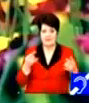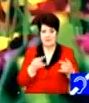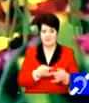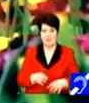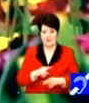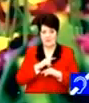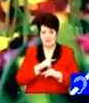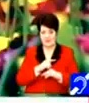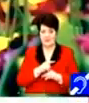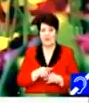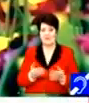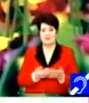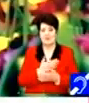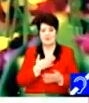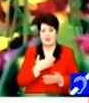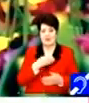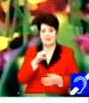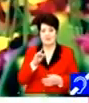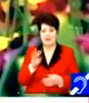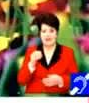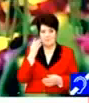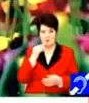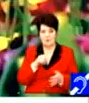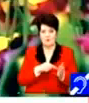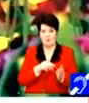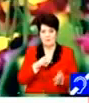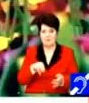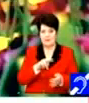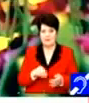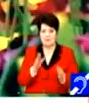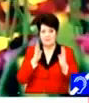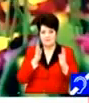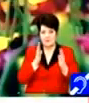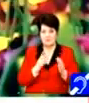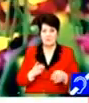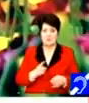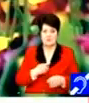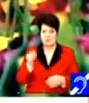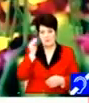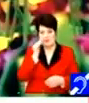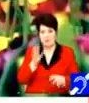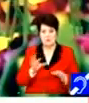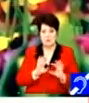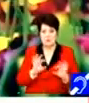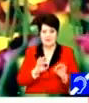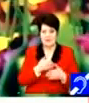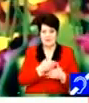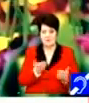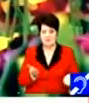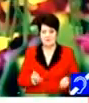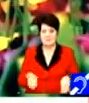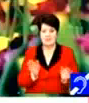Telejurnalul a ajuns la final. Știrile noastre le găsiți pe tvremoldova.md sau pe pagina de Facebook, unde așteptăm opiniile și comentariile